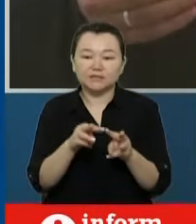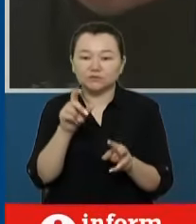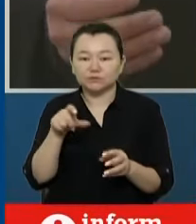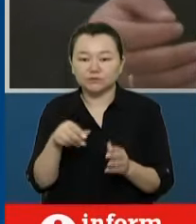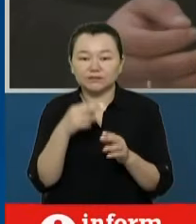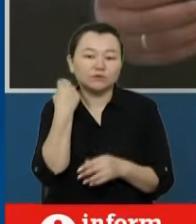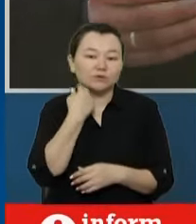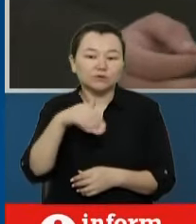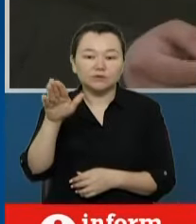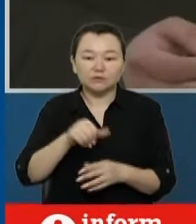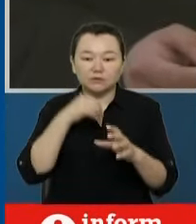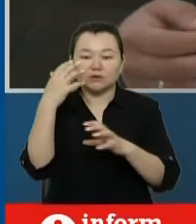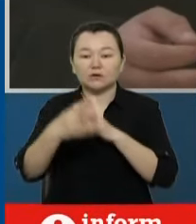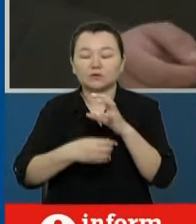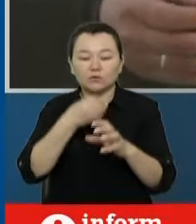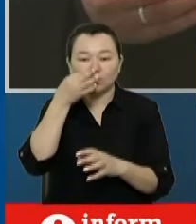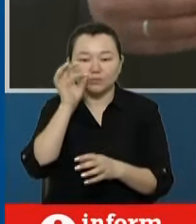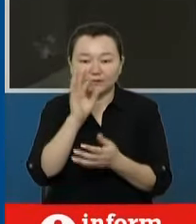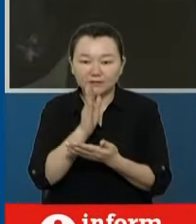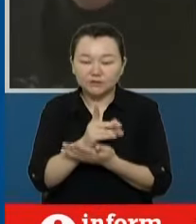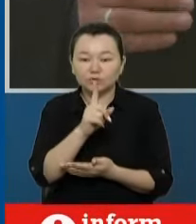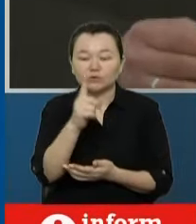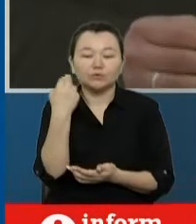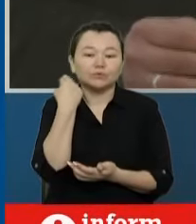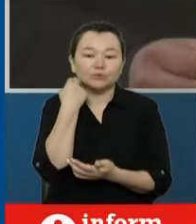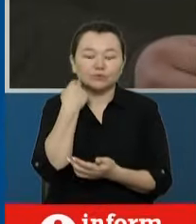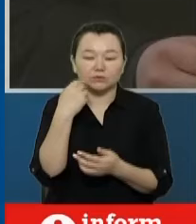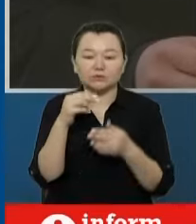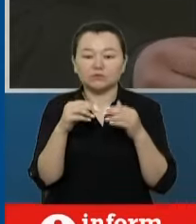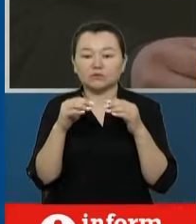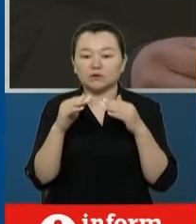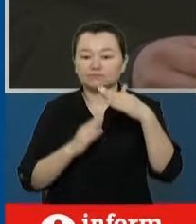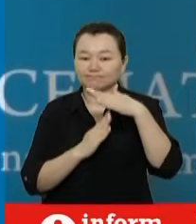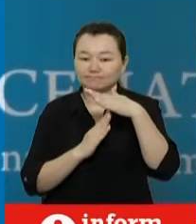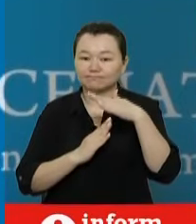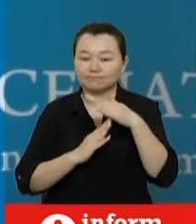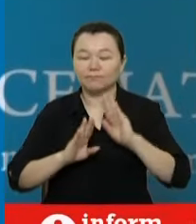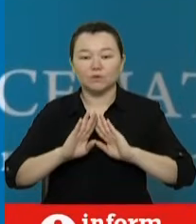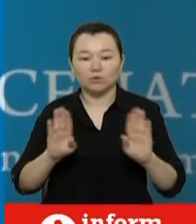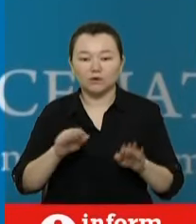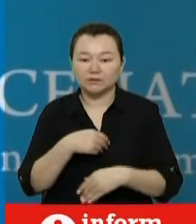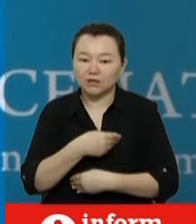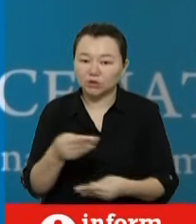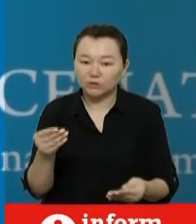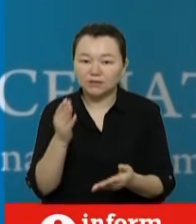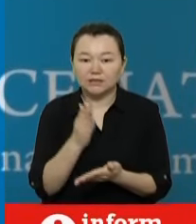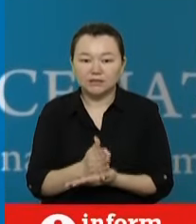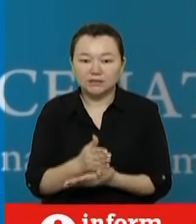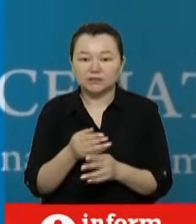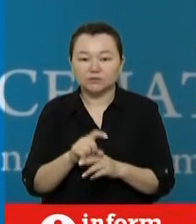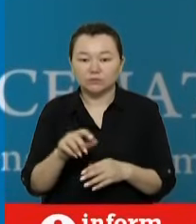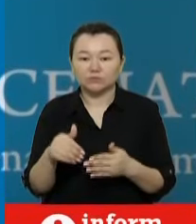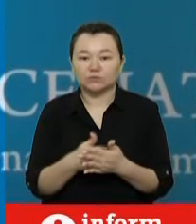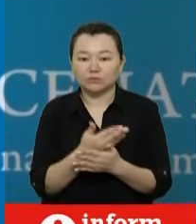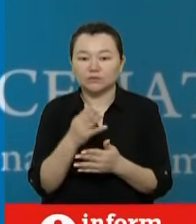алу әлемдік тәжірибеде бар екенін айтады, бірақ борыш белгілі бір мәннен аспауға жетті. Біз дегенмен де осы жаңа салық кодексі